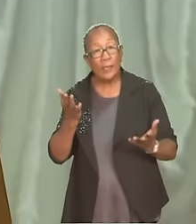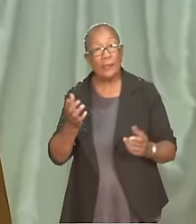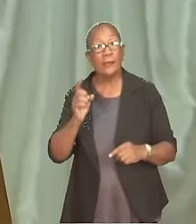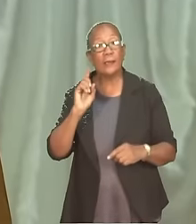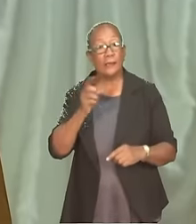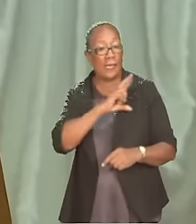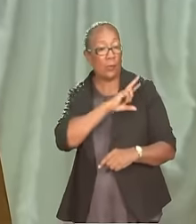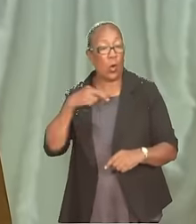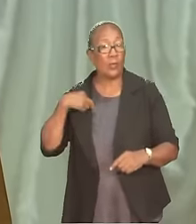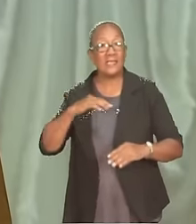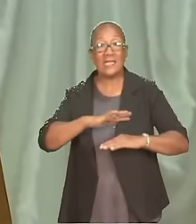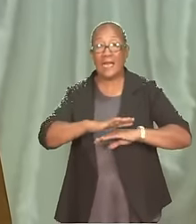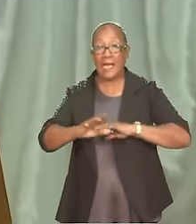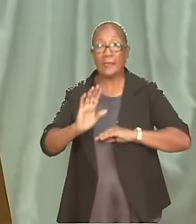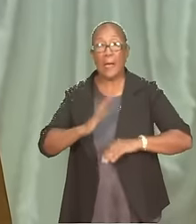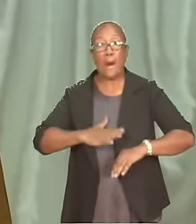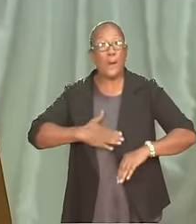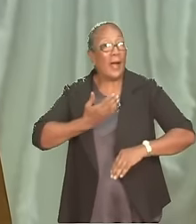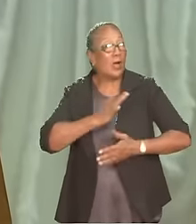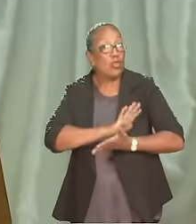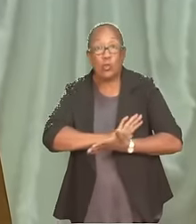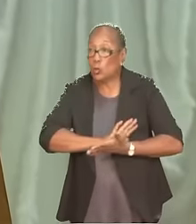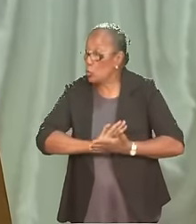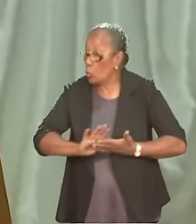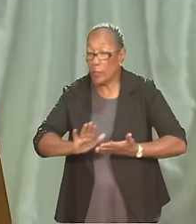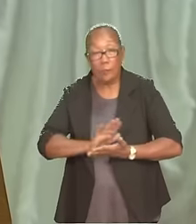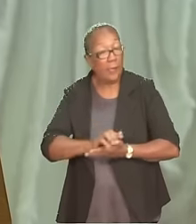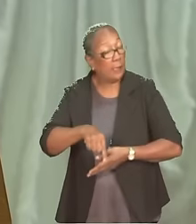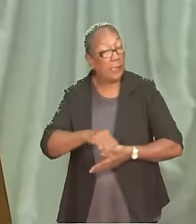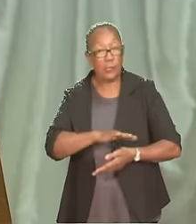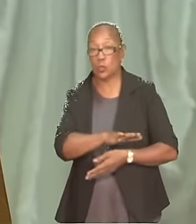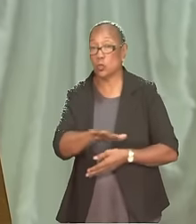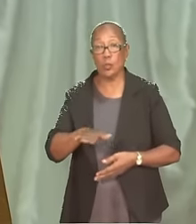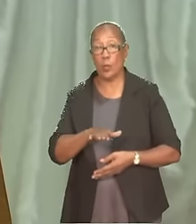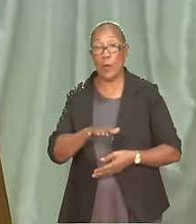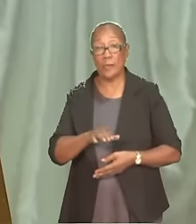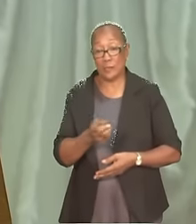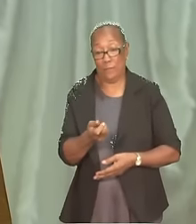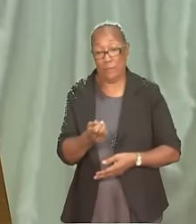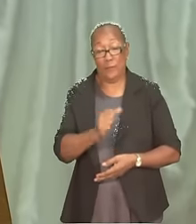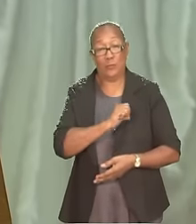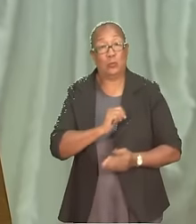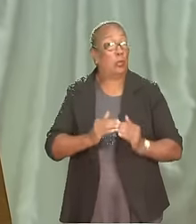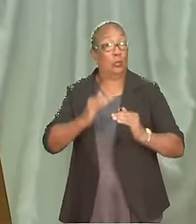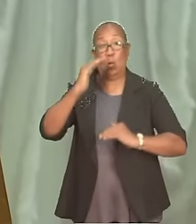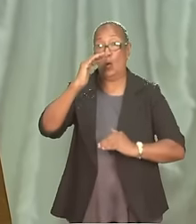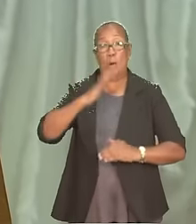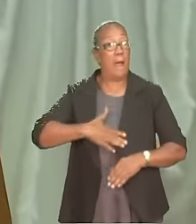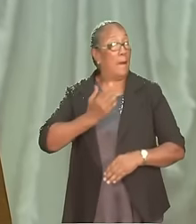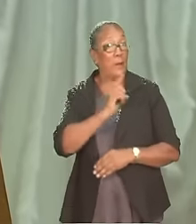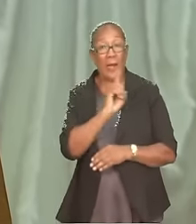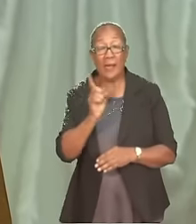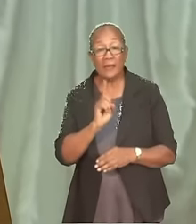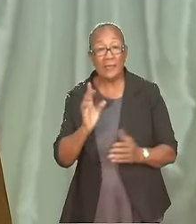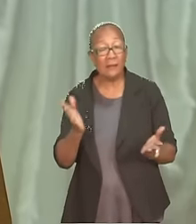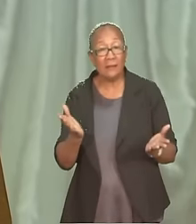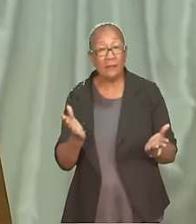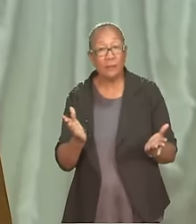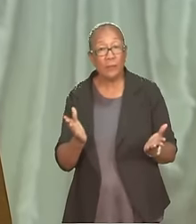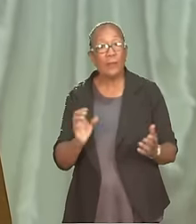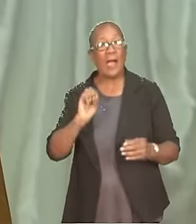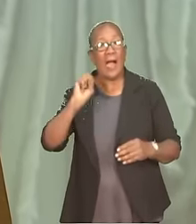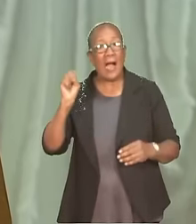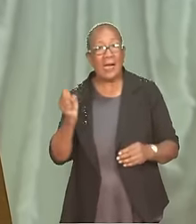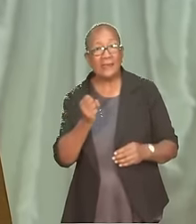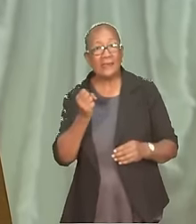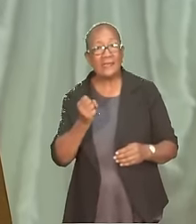land nooit meer in die situatie terechtkomen van hoge schulden. Dat moet ons commitment zijn. Anders zijn